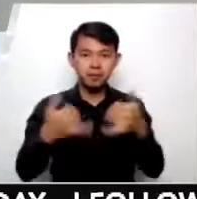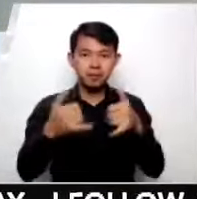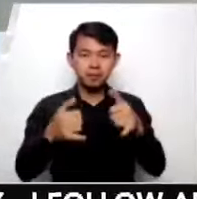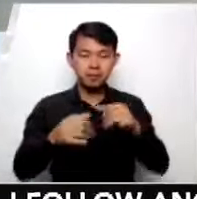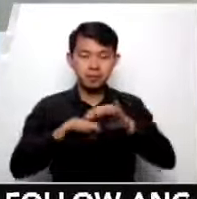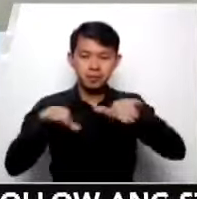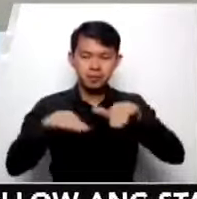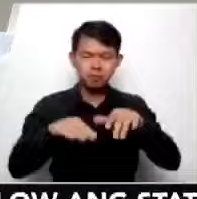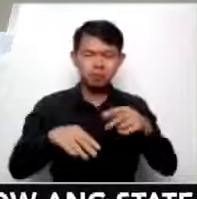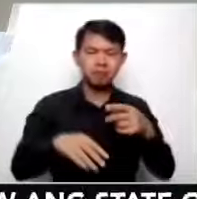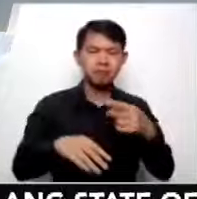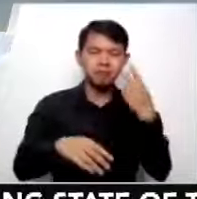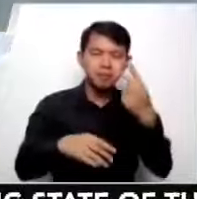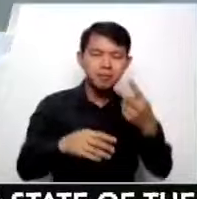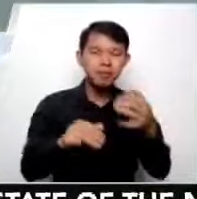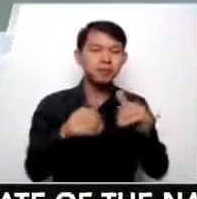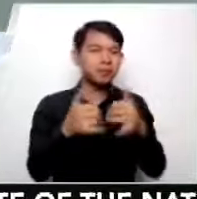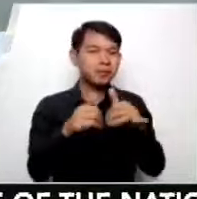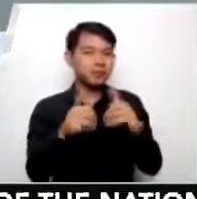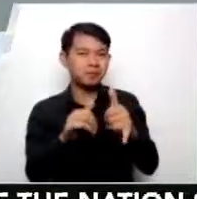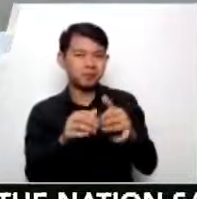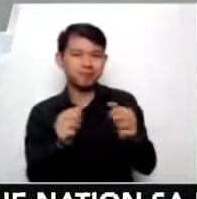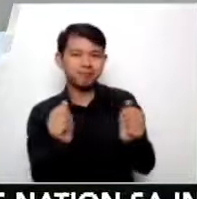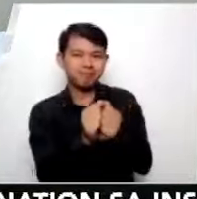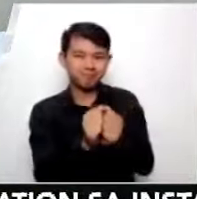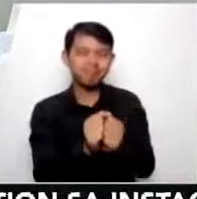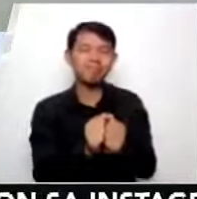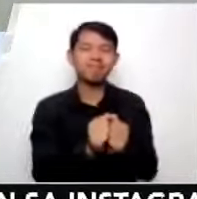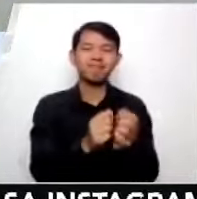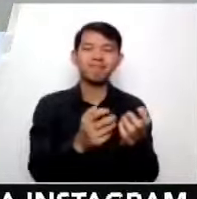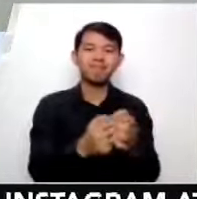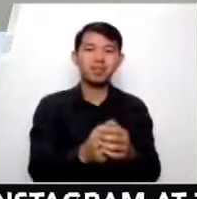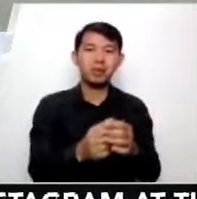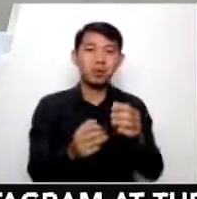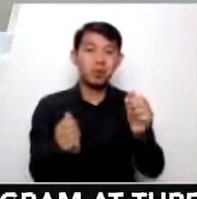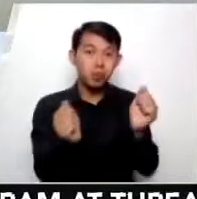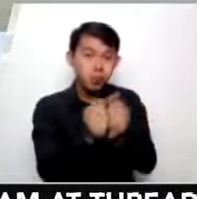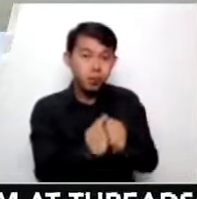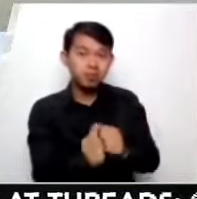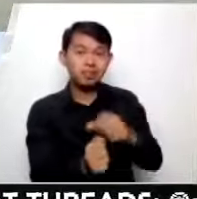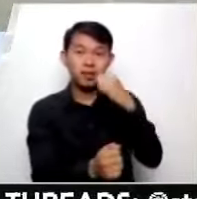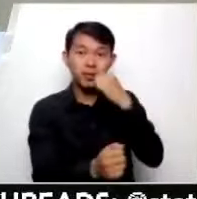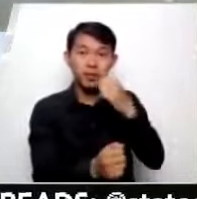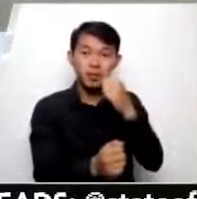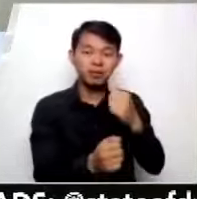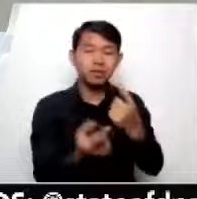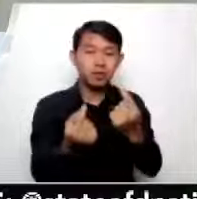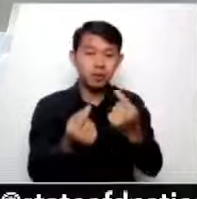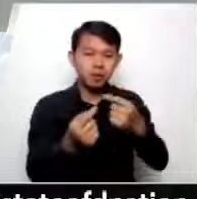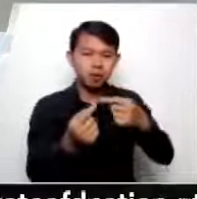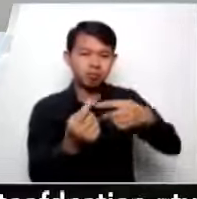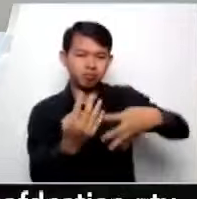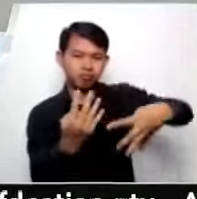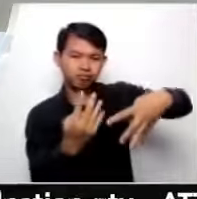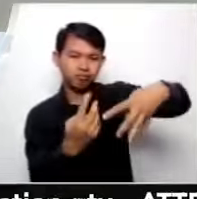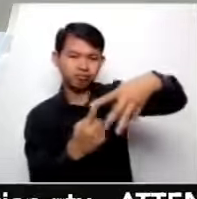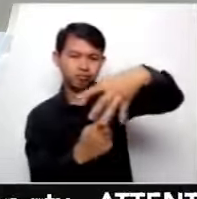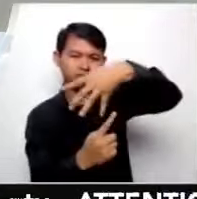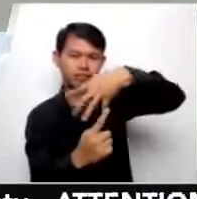tuloy ng bagong kalaro. Kasama ang isang ginang, pinalibutan nila ang dugong at hinawak-hawakan. Maya-maya.